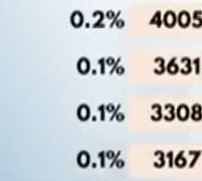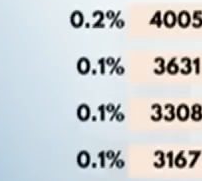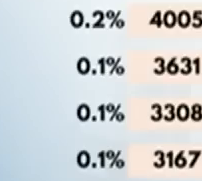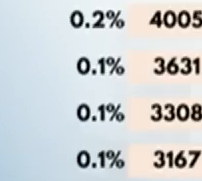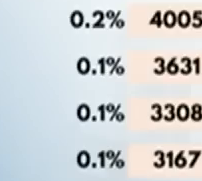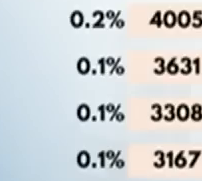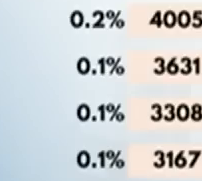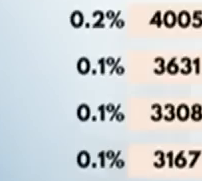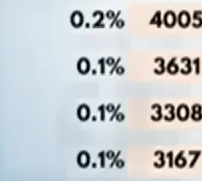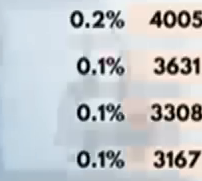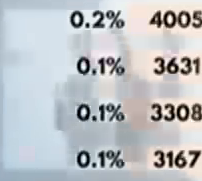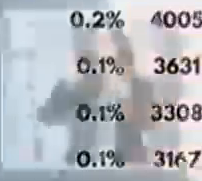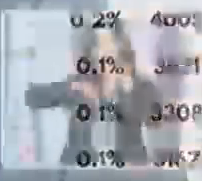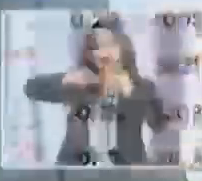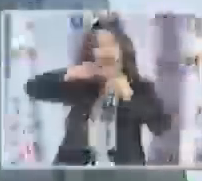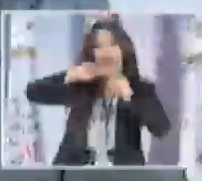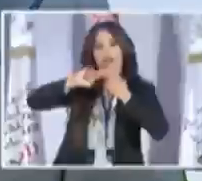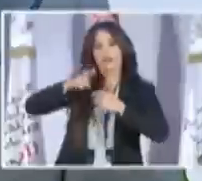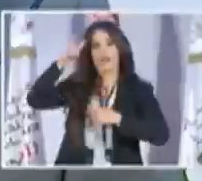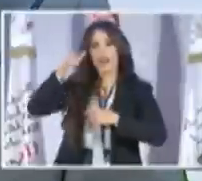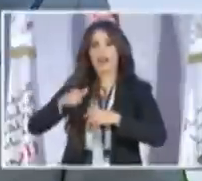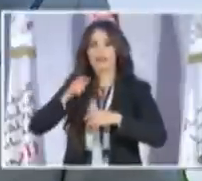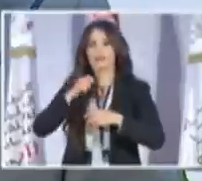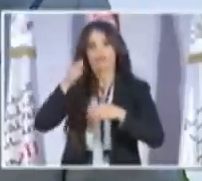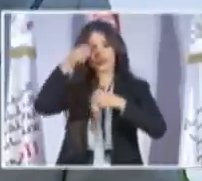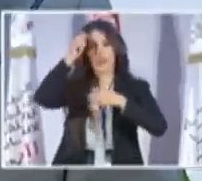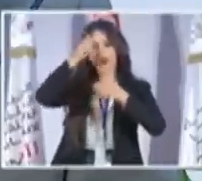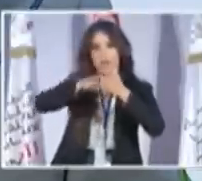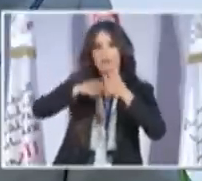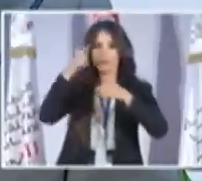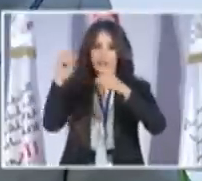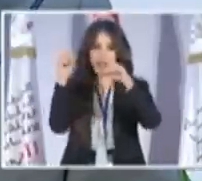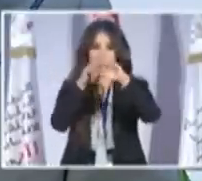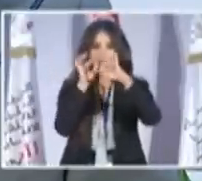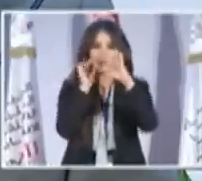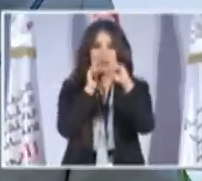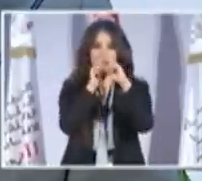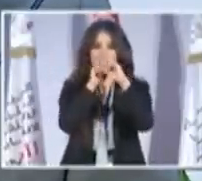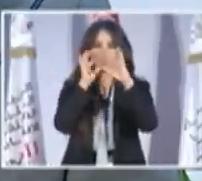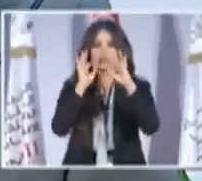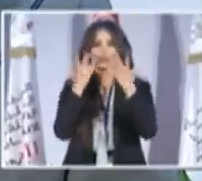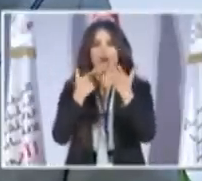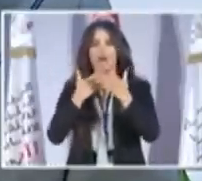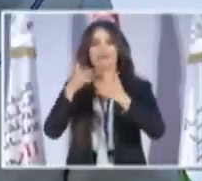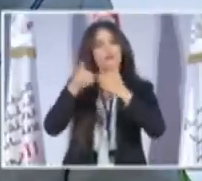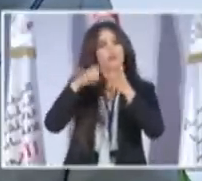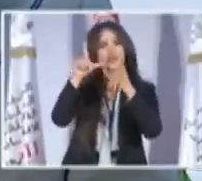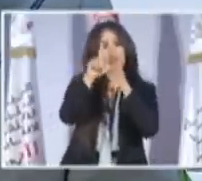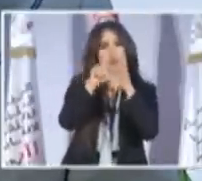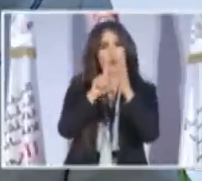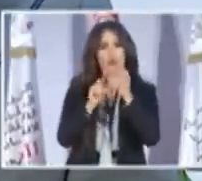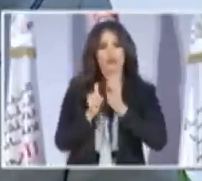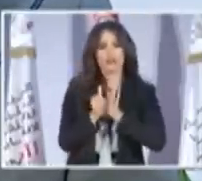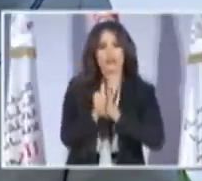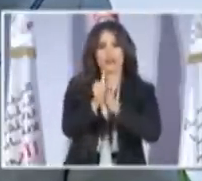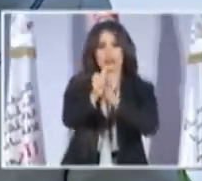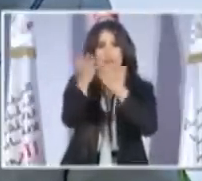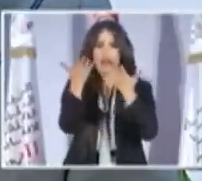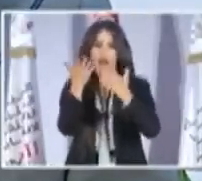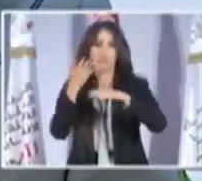بالنسبه ال خوله ومساله الحكم البيت على اي مرجعيه قانونيه احب اقول لك وانه في المساله هايذي